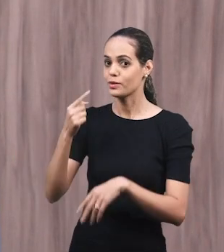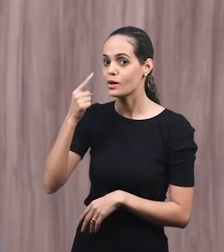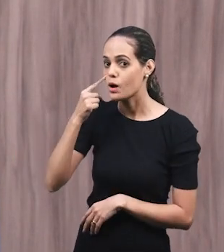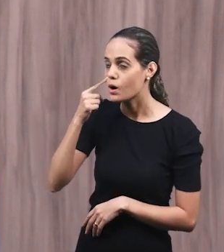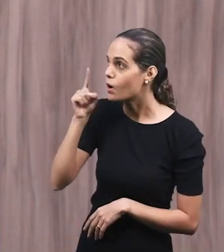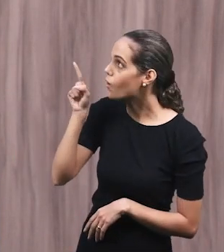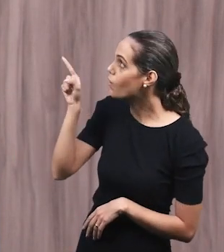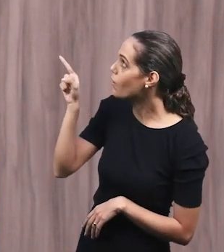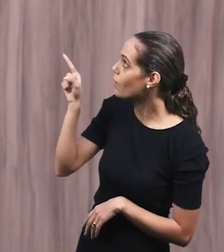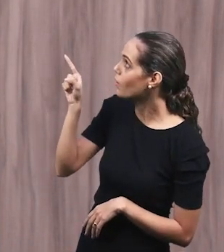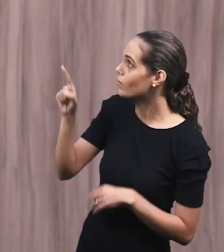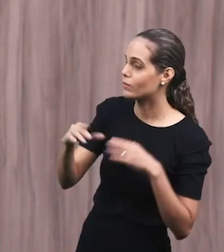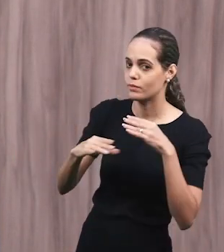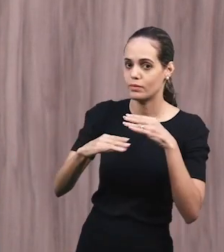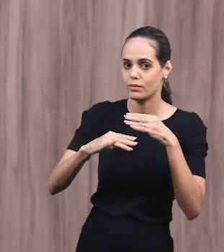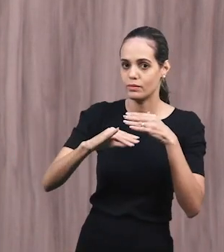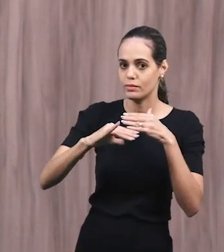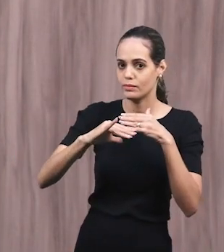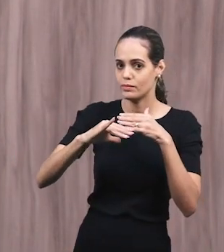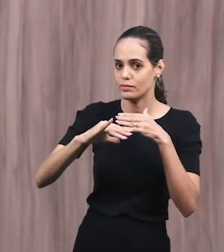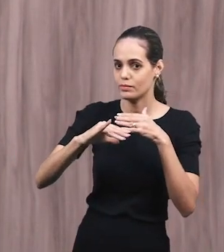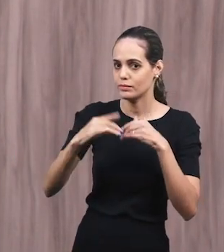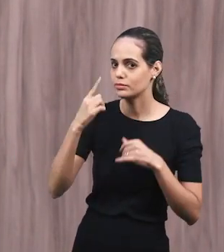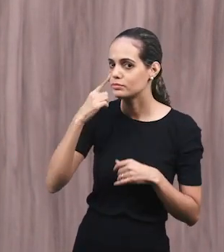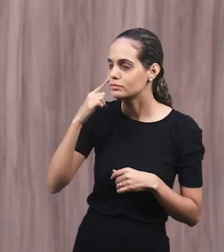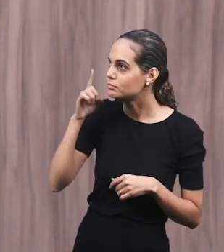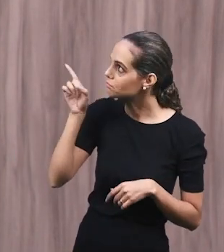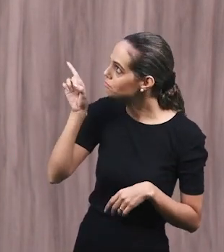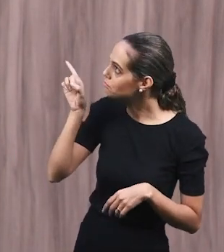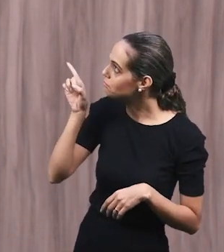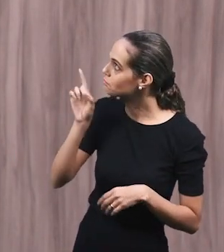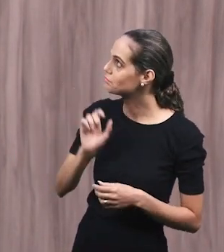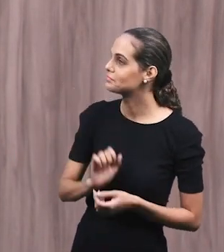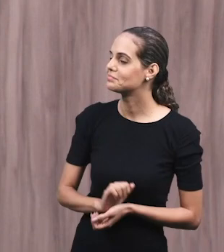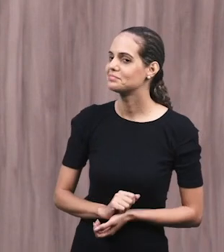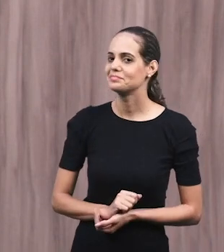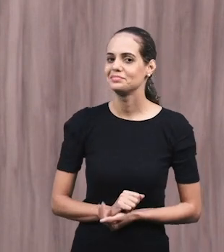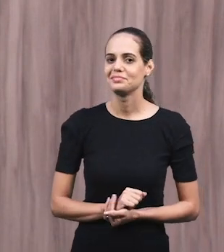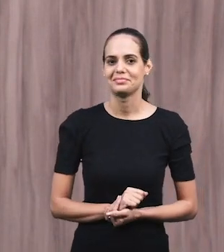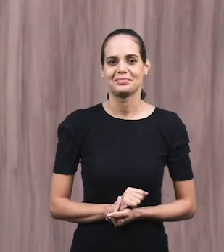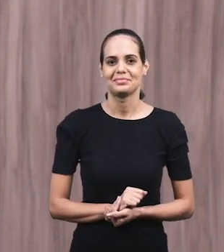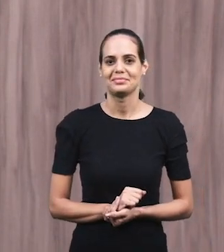Et le dernier trou est ouvert.